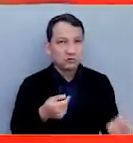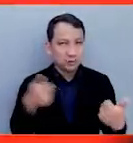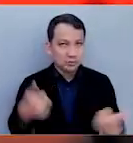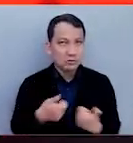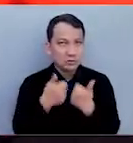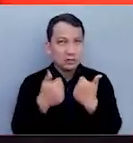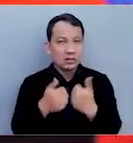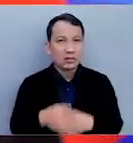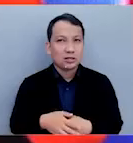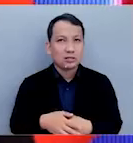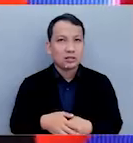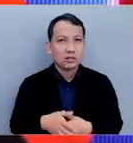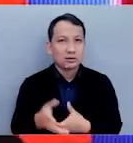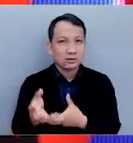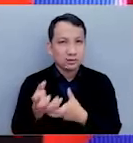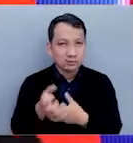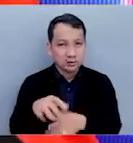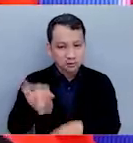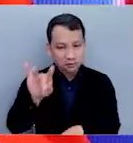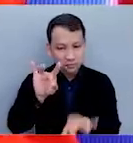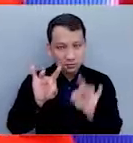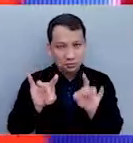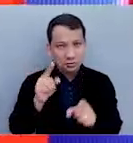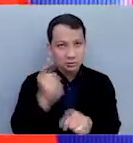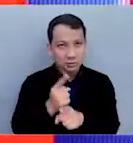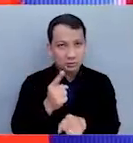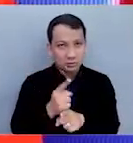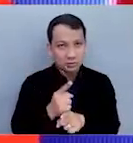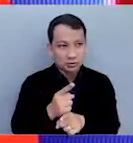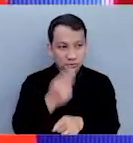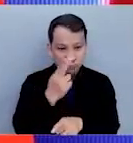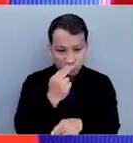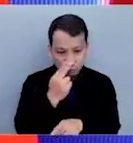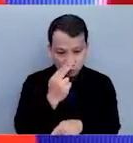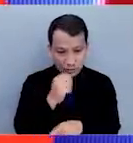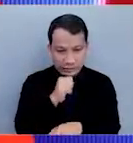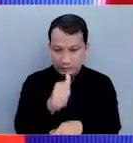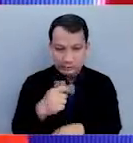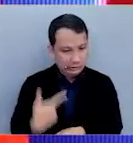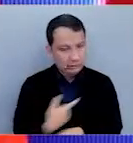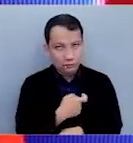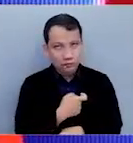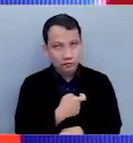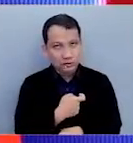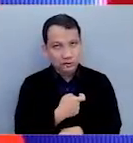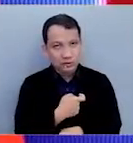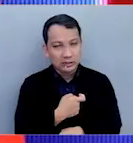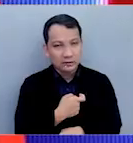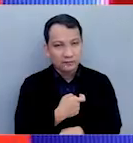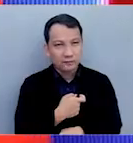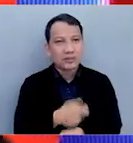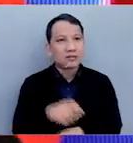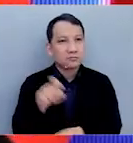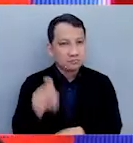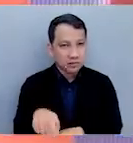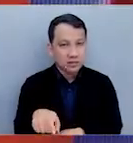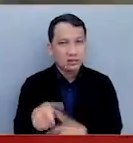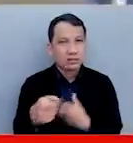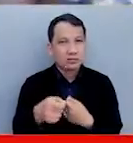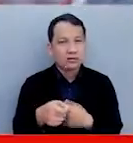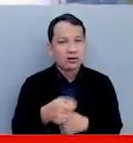kasi kailangan piliin na maayos yung prank na hindi talaga siya makakasakit at kailangan for